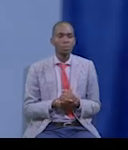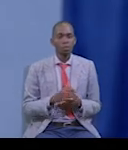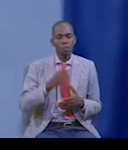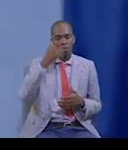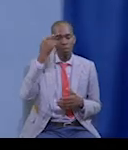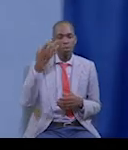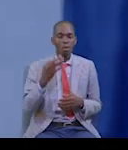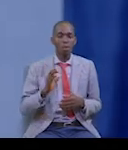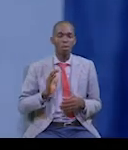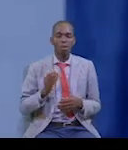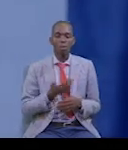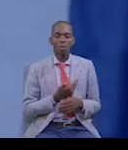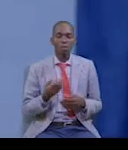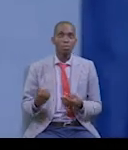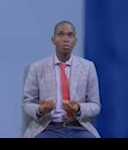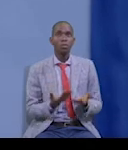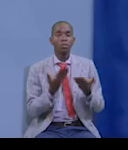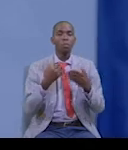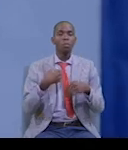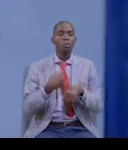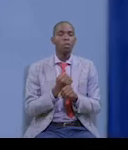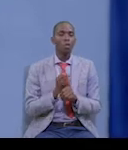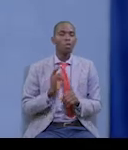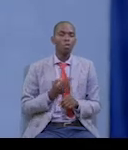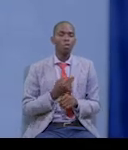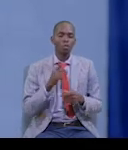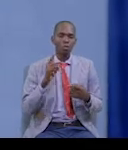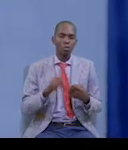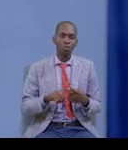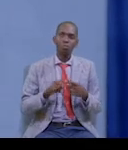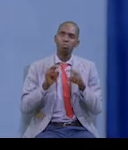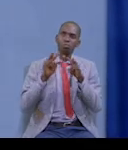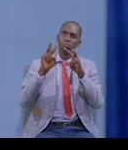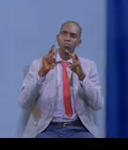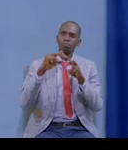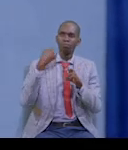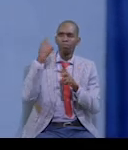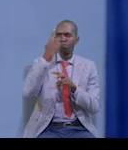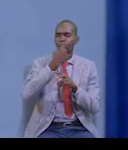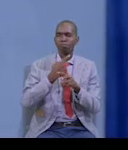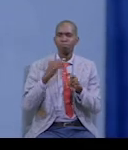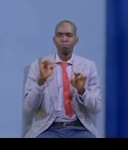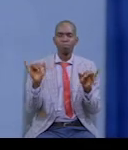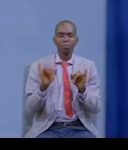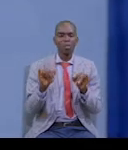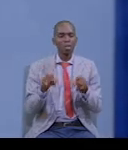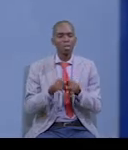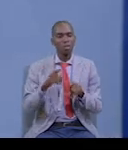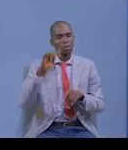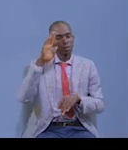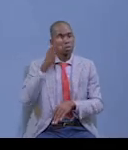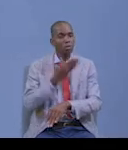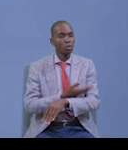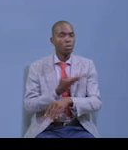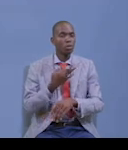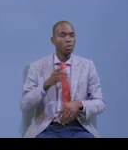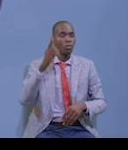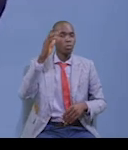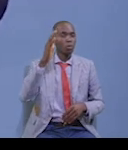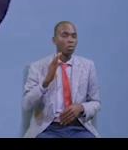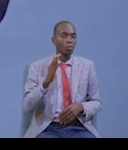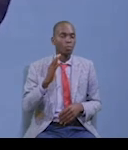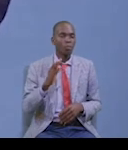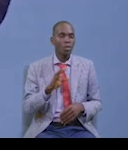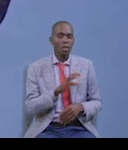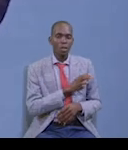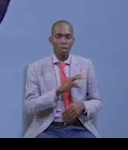sacrifice makes us look like the son of God. మన సమర్పణ మనలను దేవుని కుమారులా కనబడేలా చేయాలి. Christ